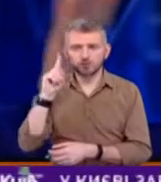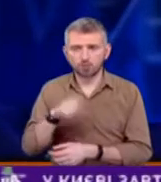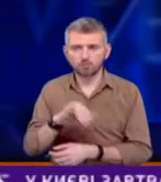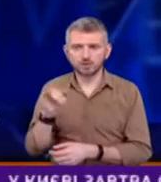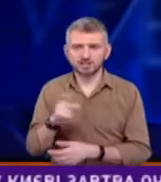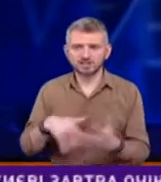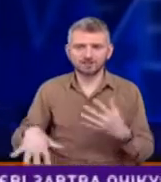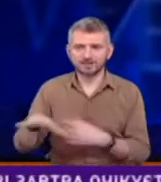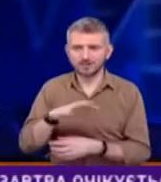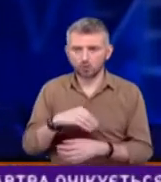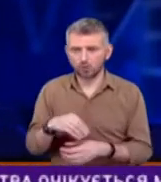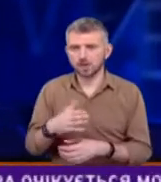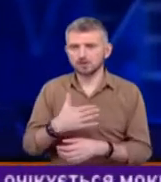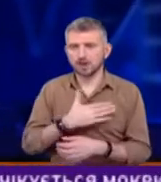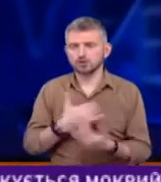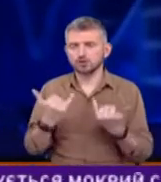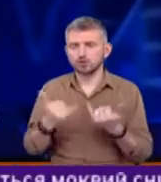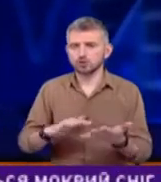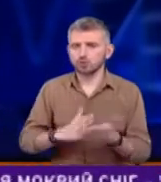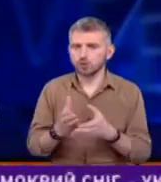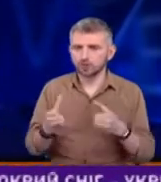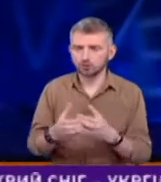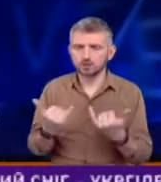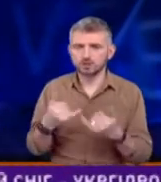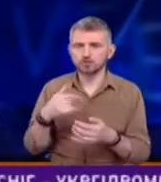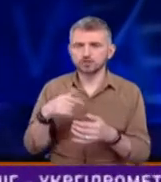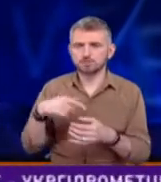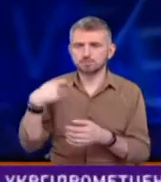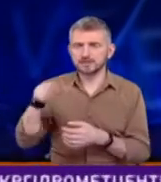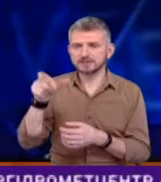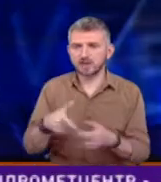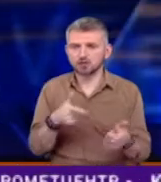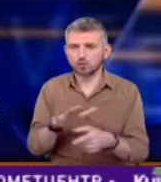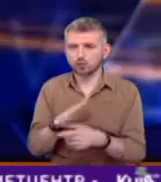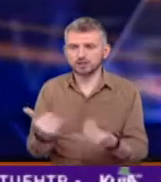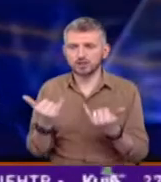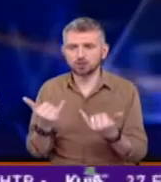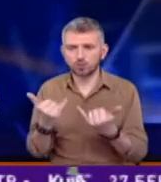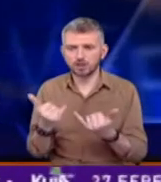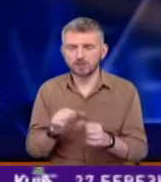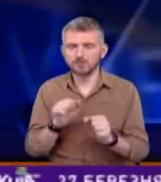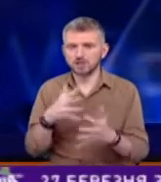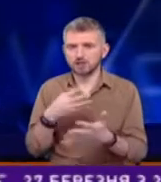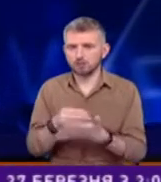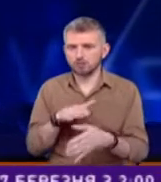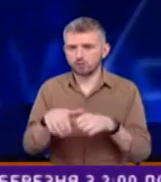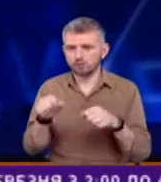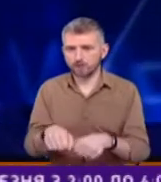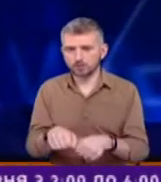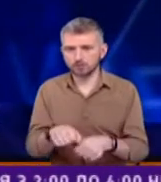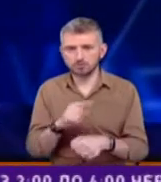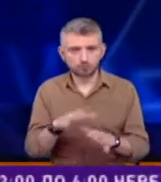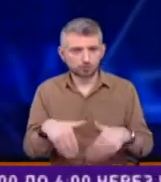із всього нашого сьогоднішнього політикума, діючий президент не готовий сьогодні віддати свої повноваження. Йому